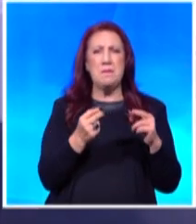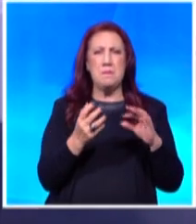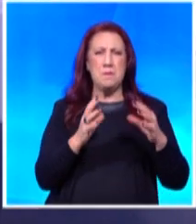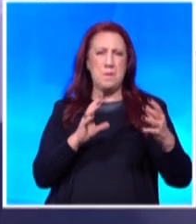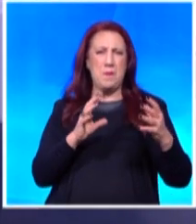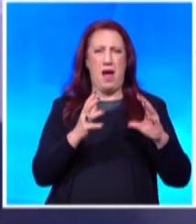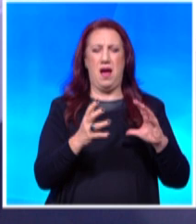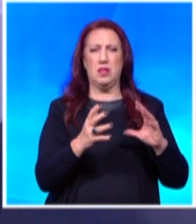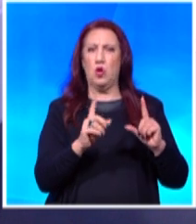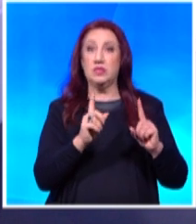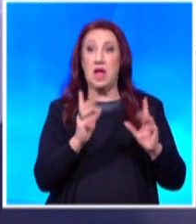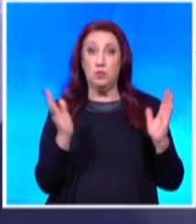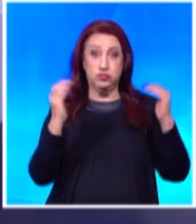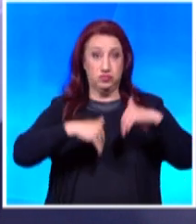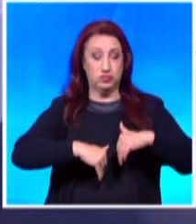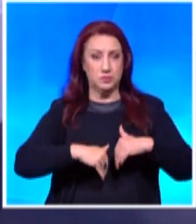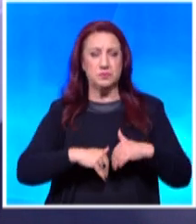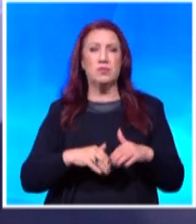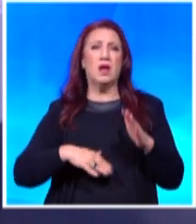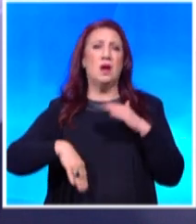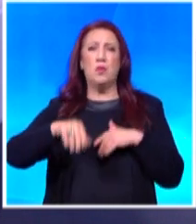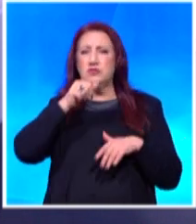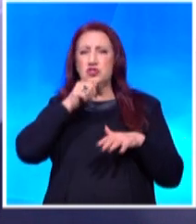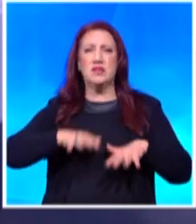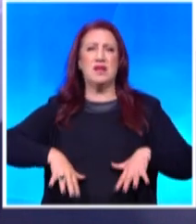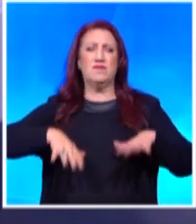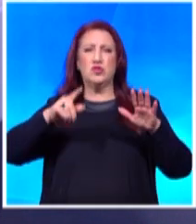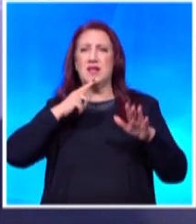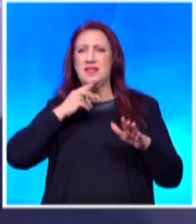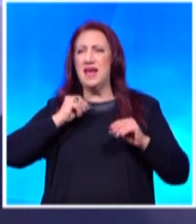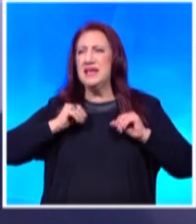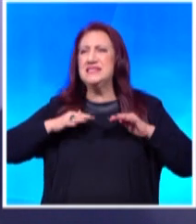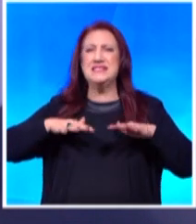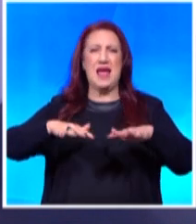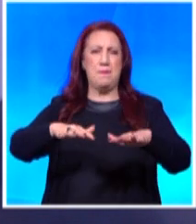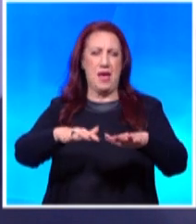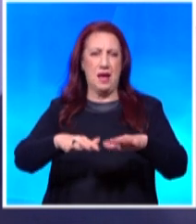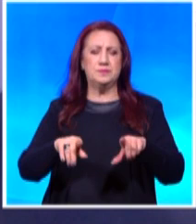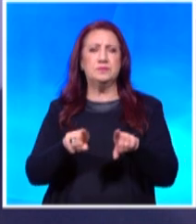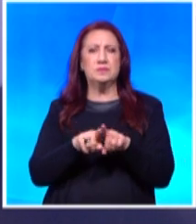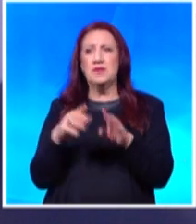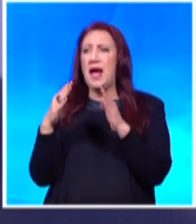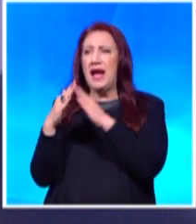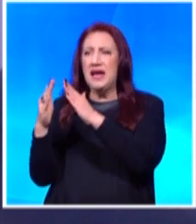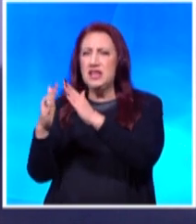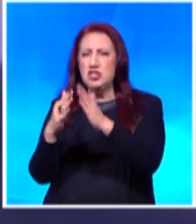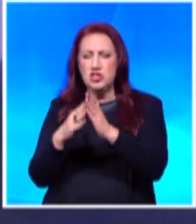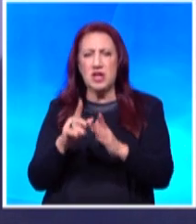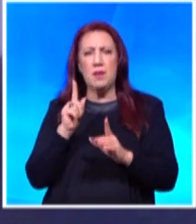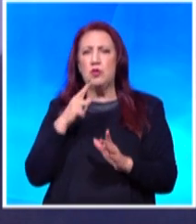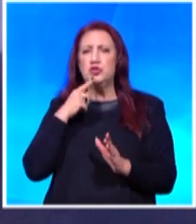преди всичко земеделски земи са засегнати и къщите, които са наводнени, могат да бъдат изсушени и